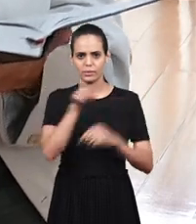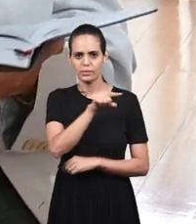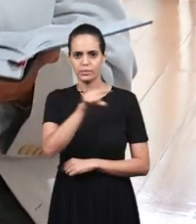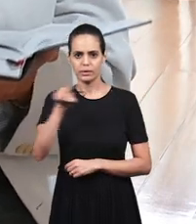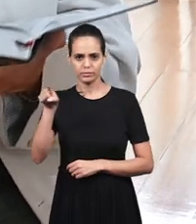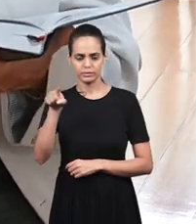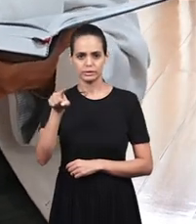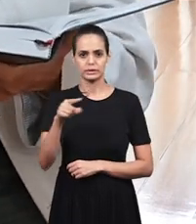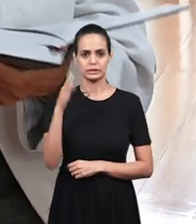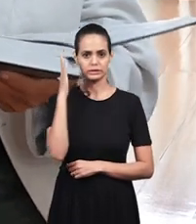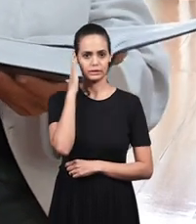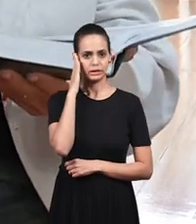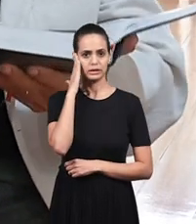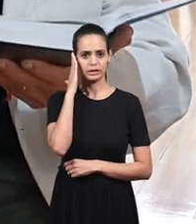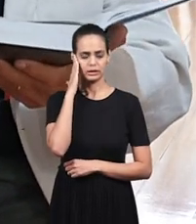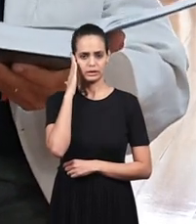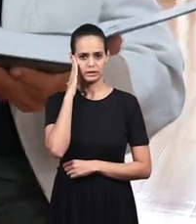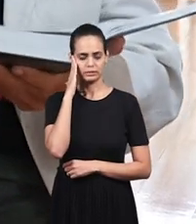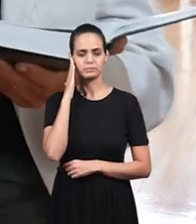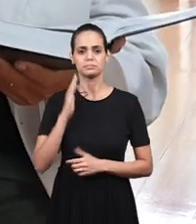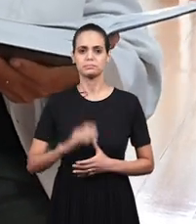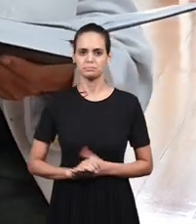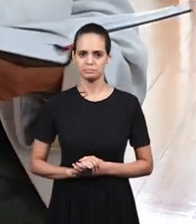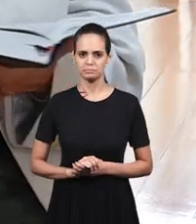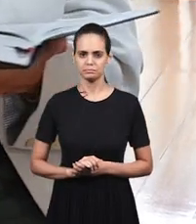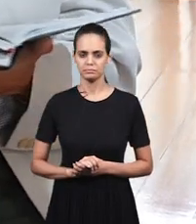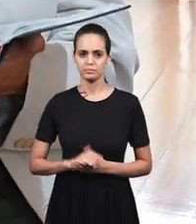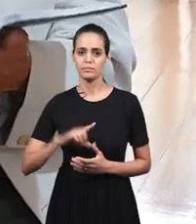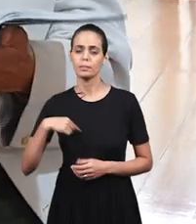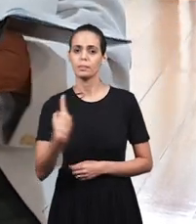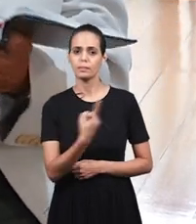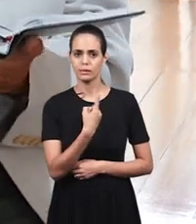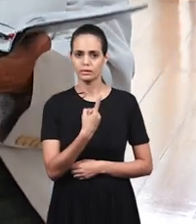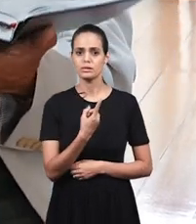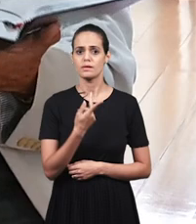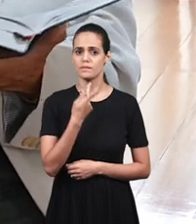сжато, коротенько, но ясно пытаемся